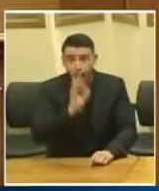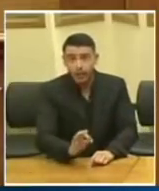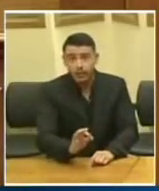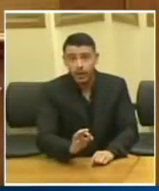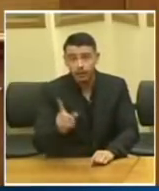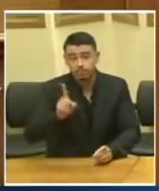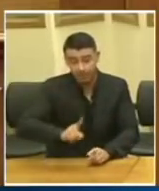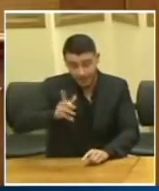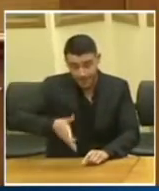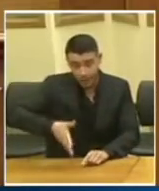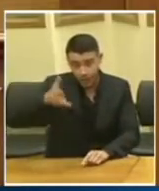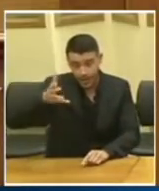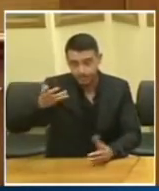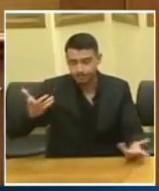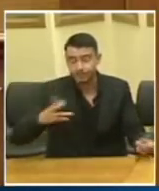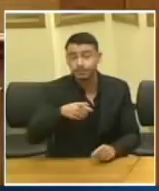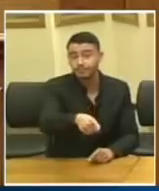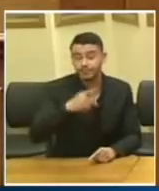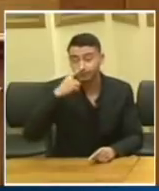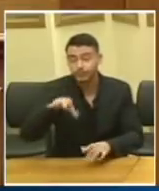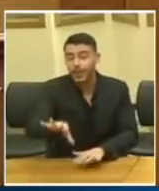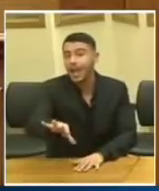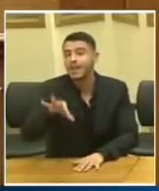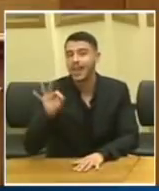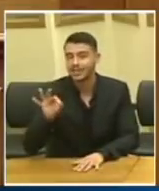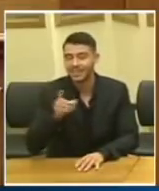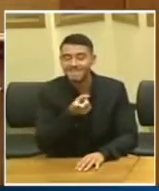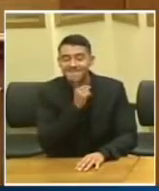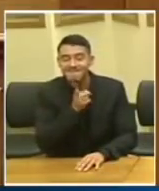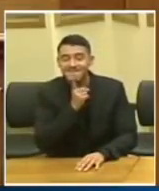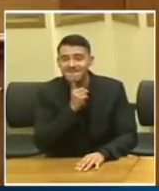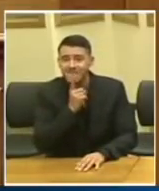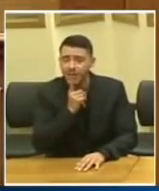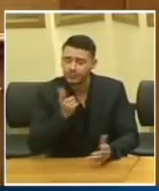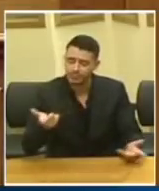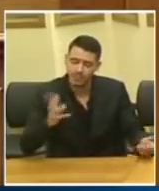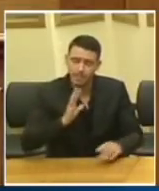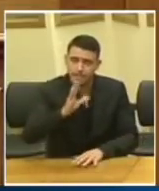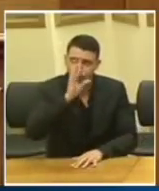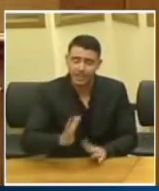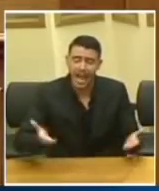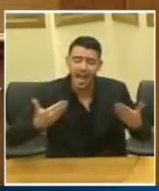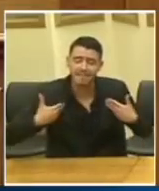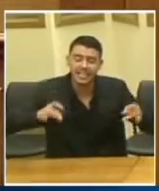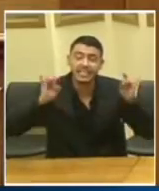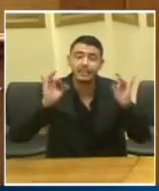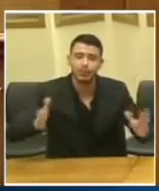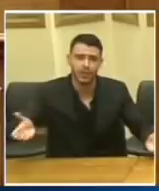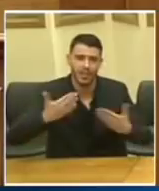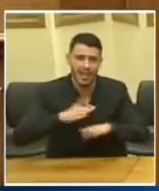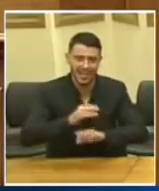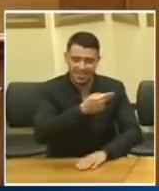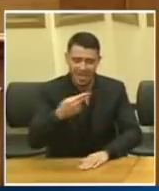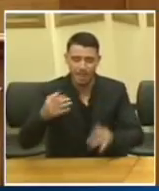Ισχύει ότι επιλέξατε με αυτή την ανεύθυνη στάση σας στο Μακεδονικό